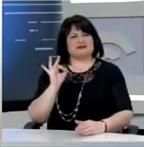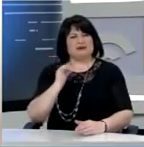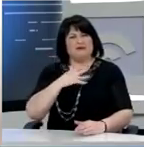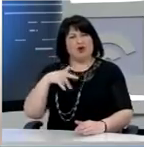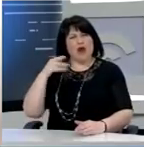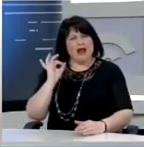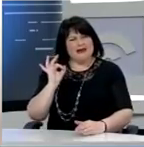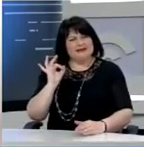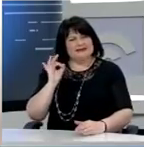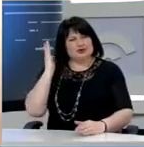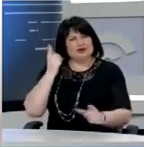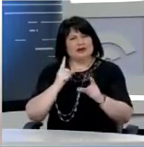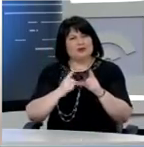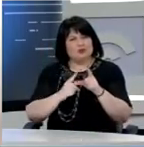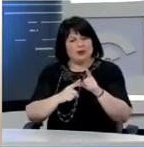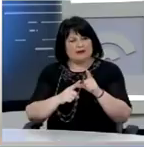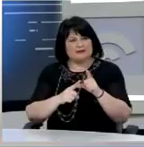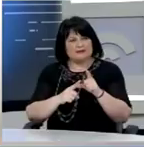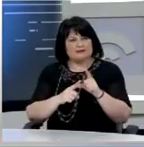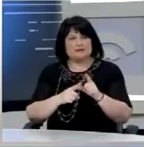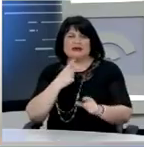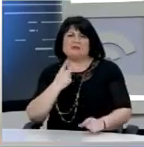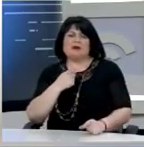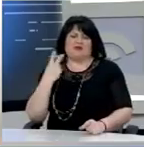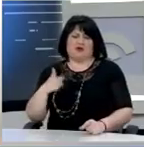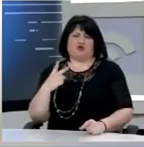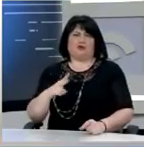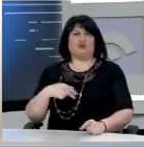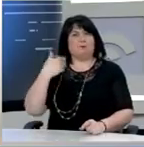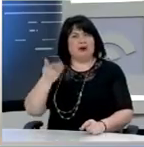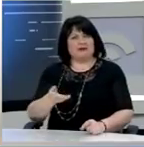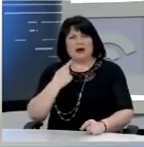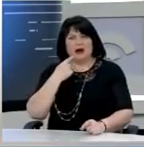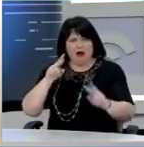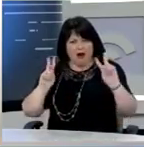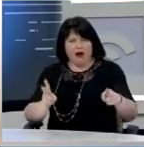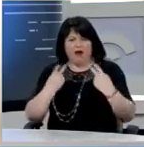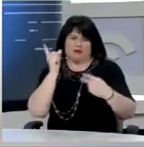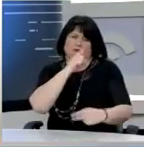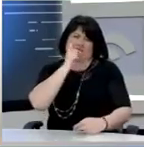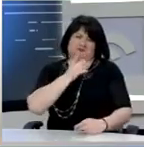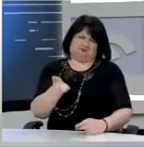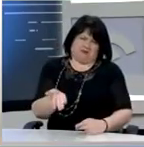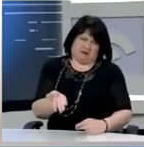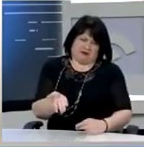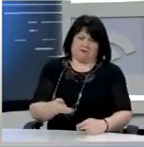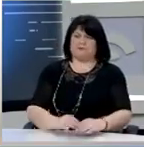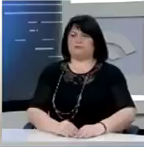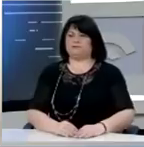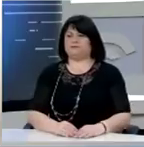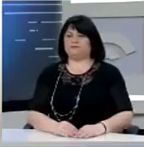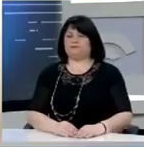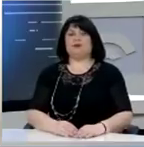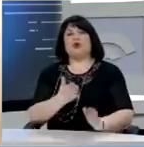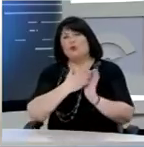βέβαια, αμέσως μετά, διαπιστώθηκε ότι ήταν ψέμα. Και βέβαια όλη εκείνη